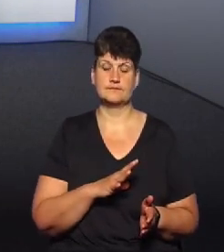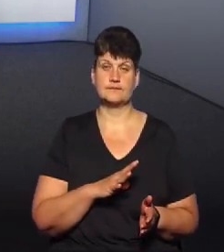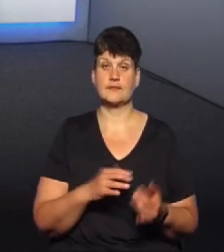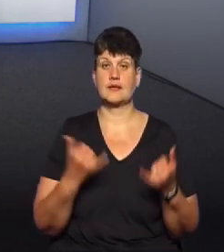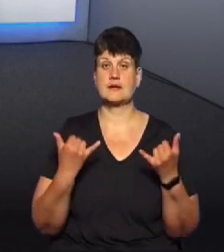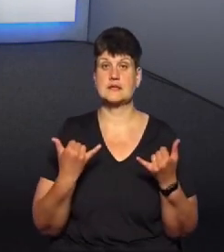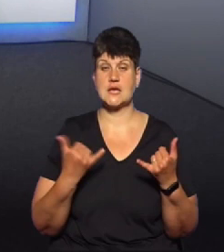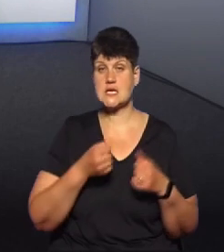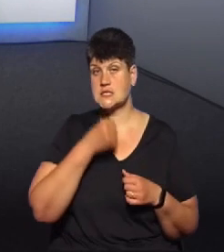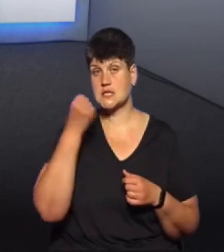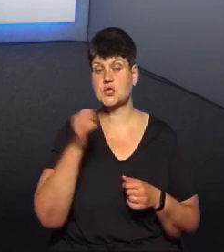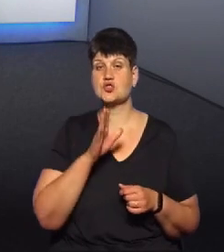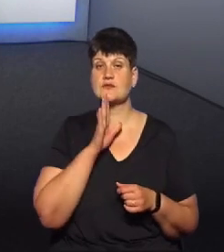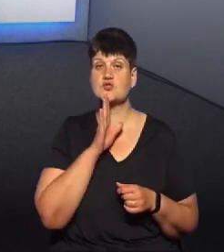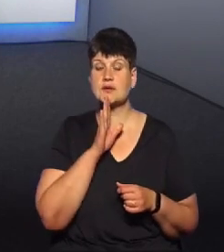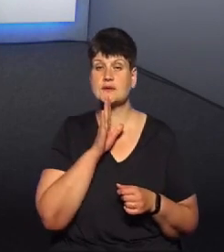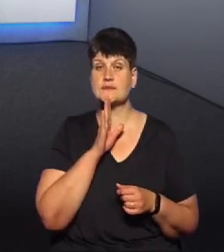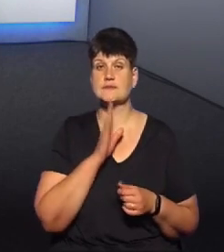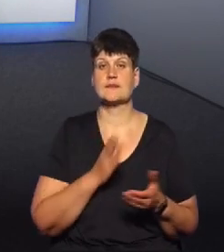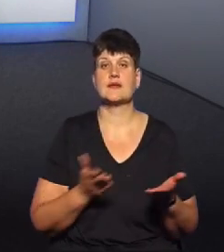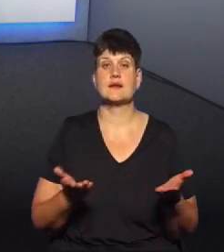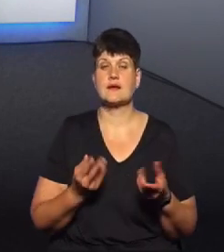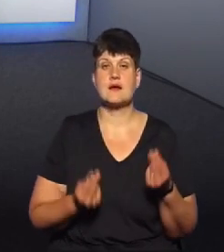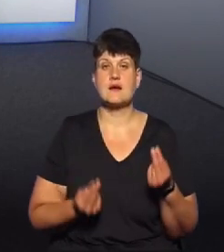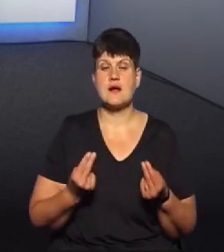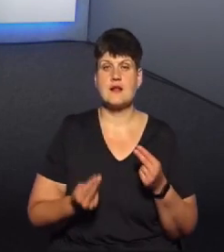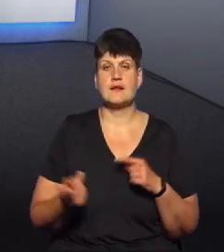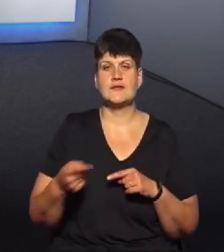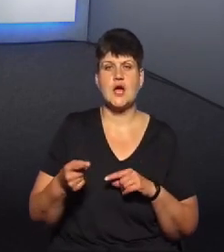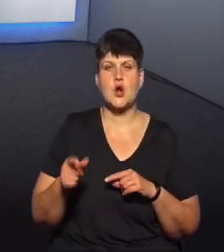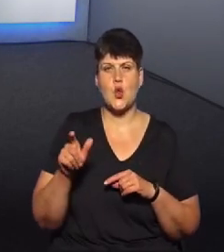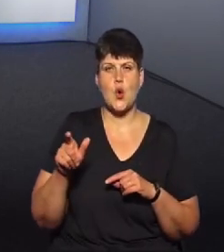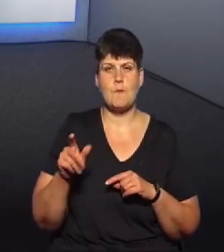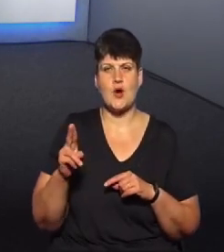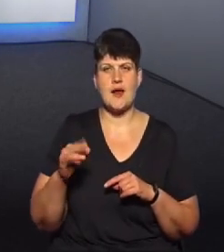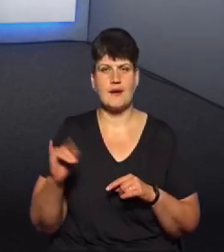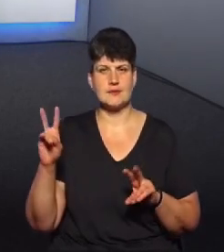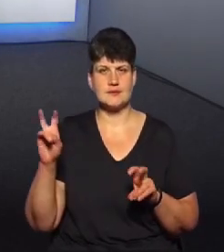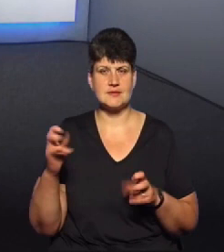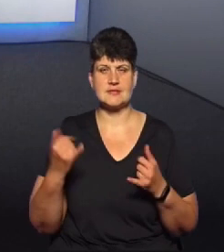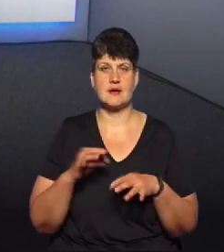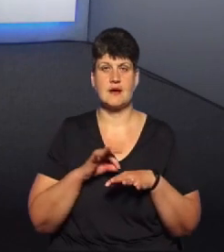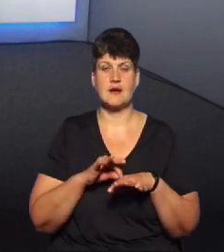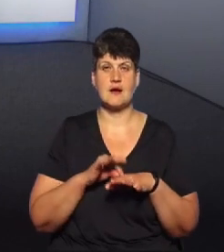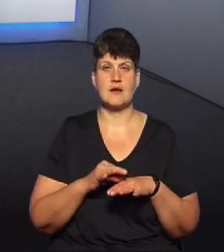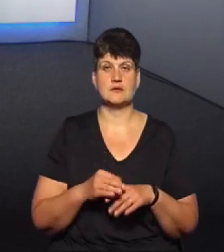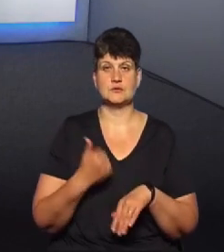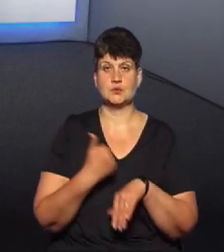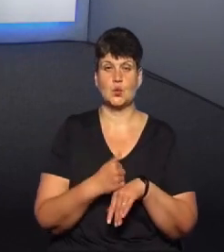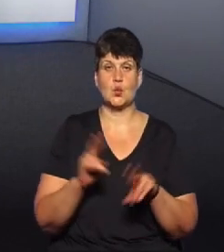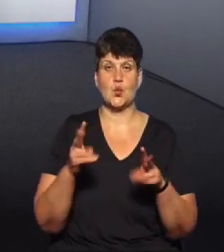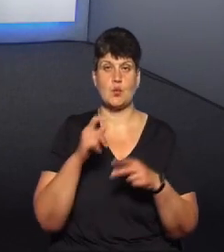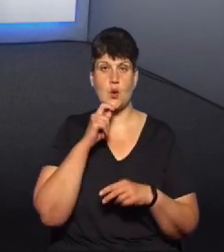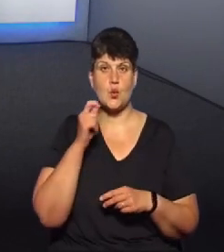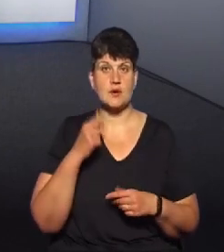старші дівчата, які грали ще в тій Тернополянці, то вони зараз грають в провідних клубах України. Ну, і ми